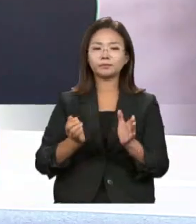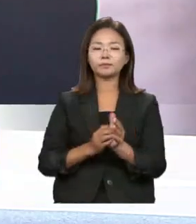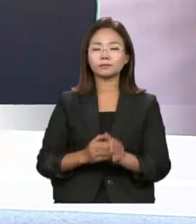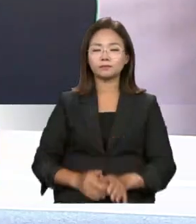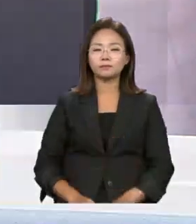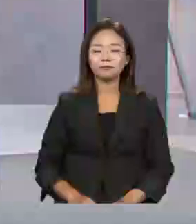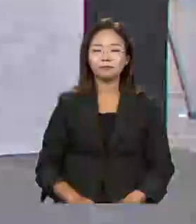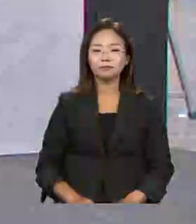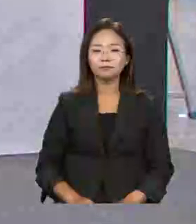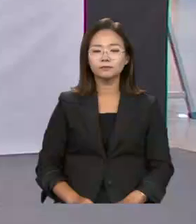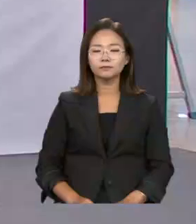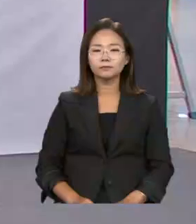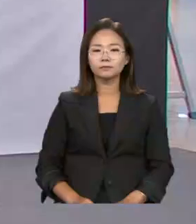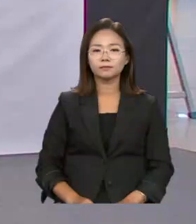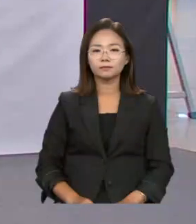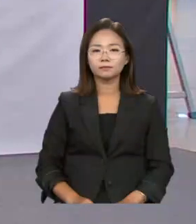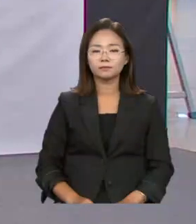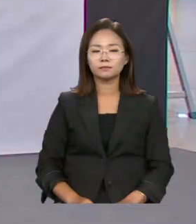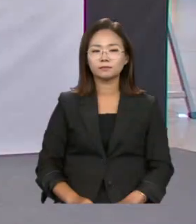기자입니다.